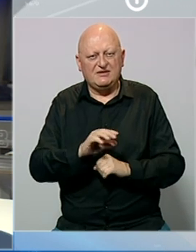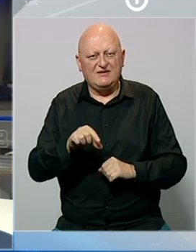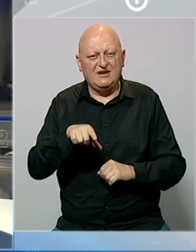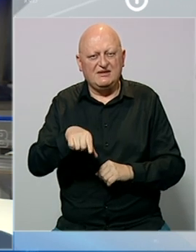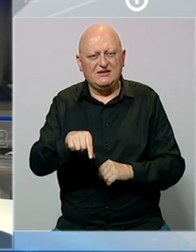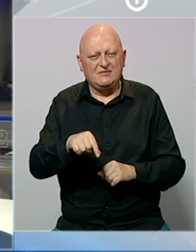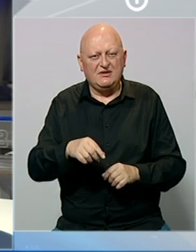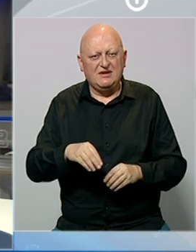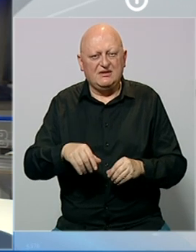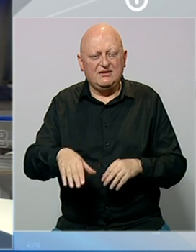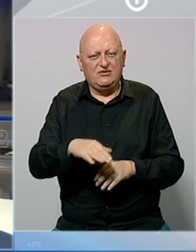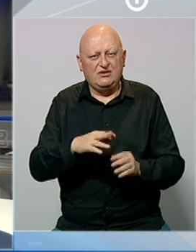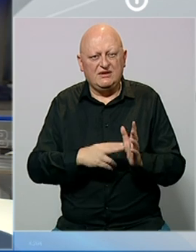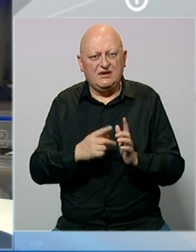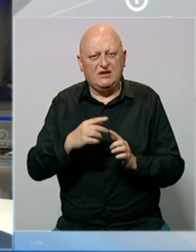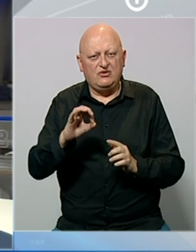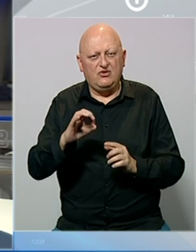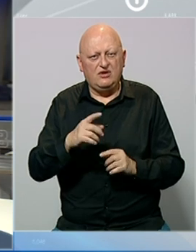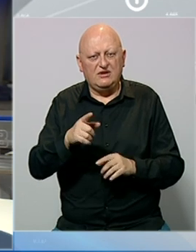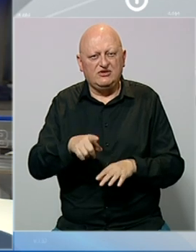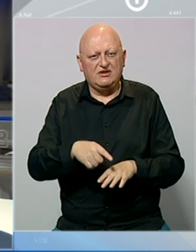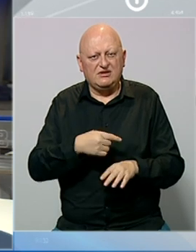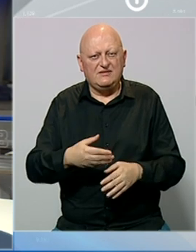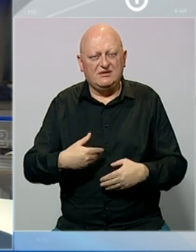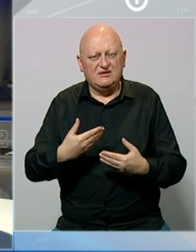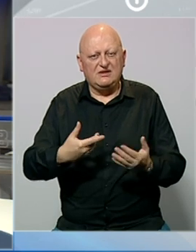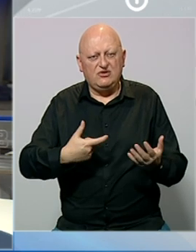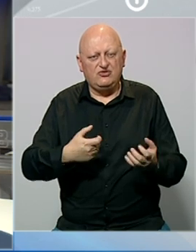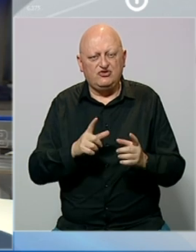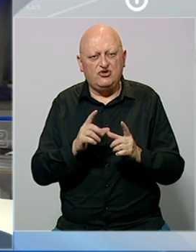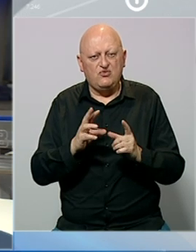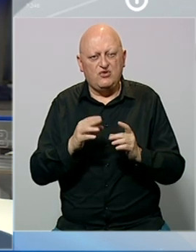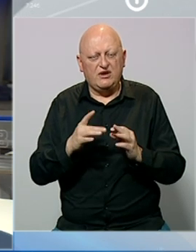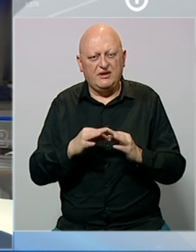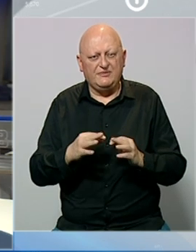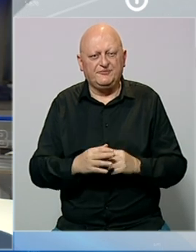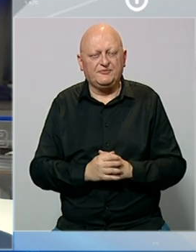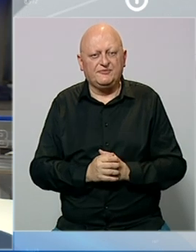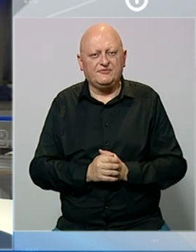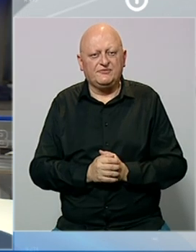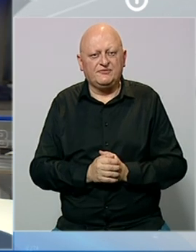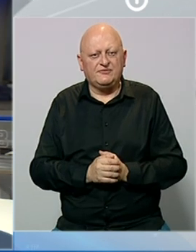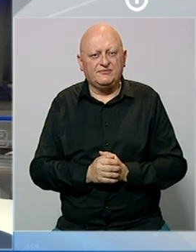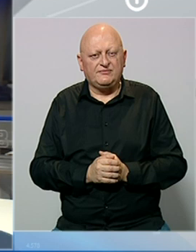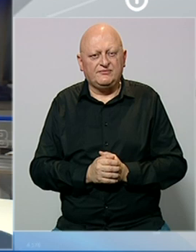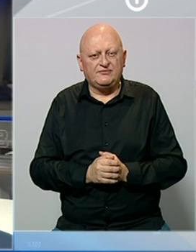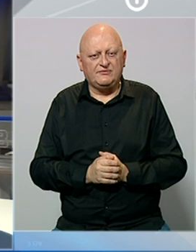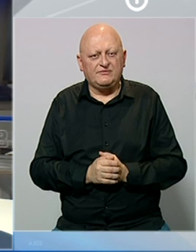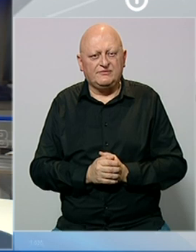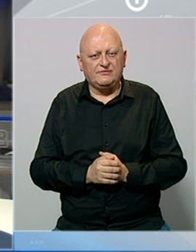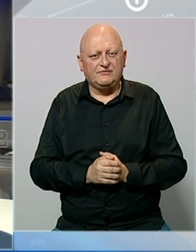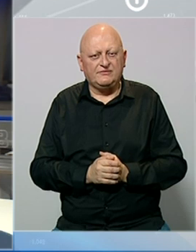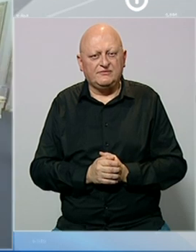braniti svaki centimetar teritorija NATO-a te da će nastaviti slati oružje Ukrajini.